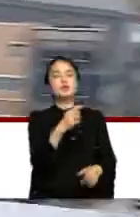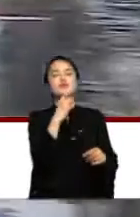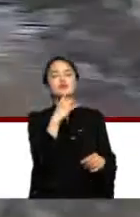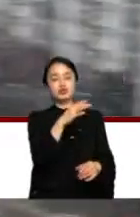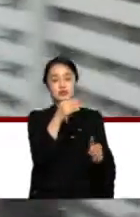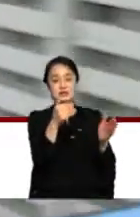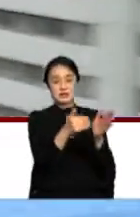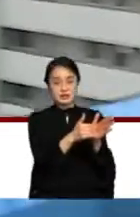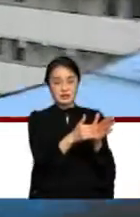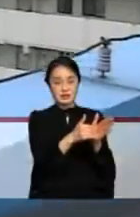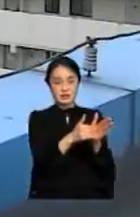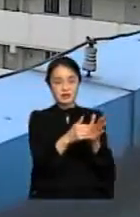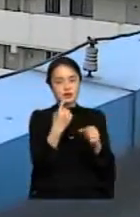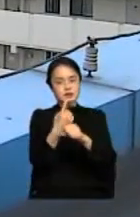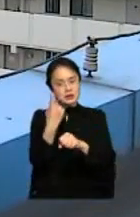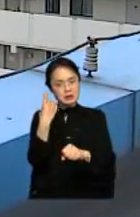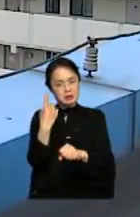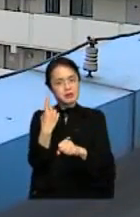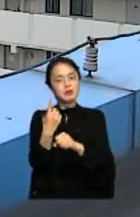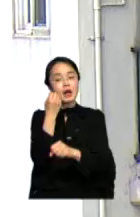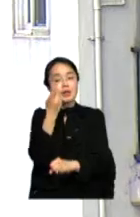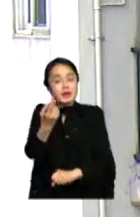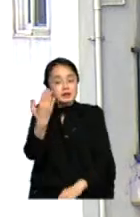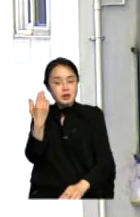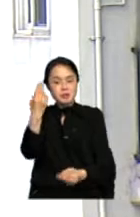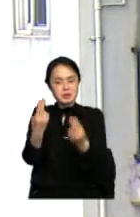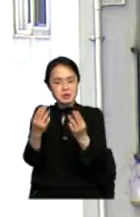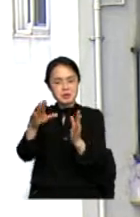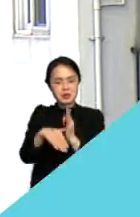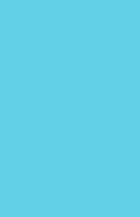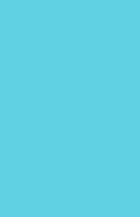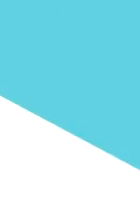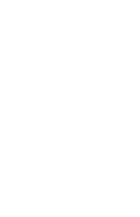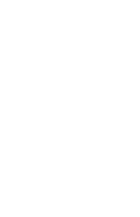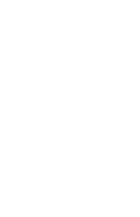대비 75.1% 감소한 것으로 나타났습니다